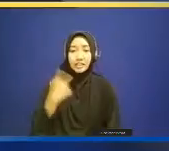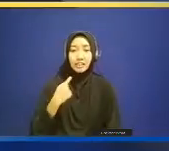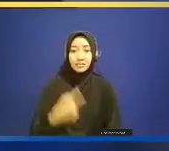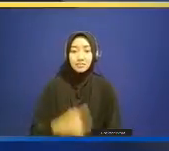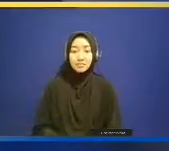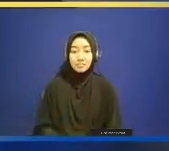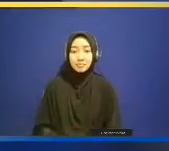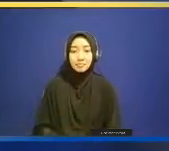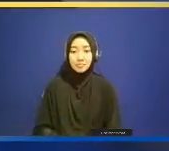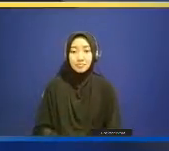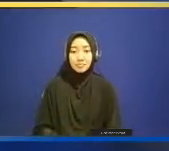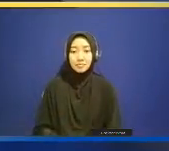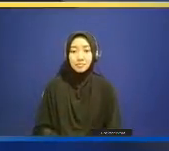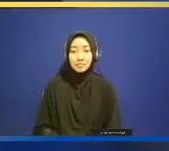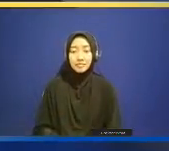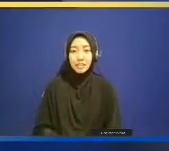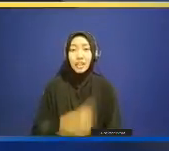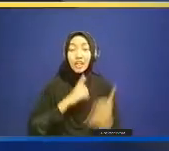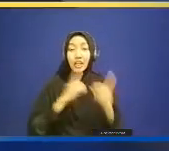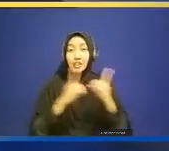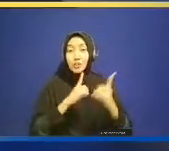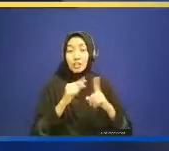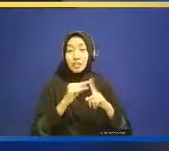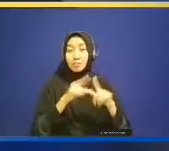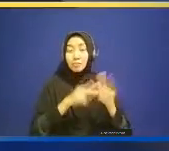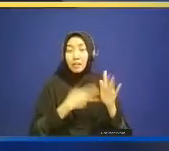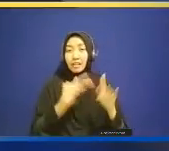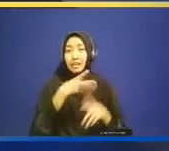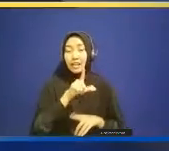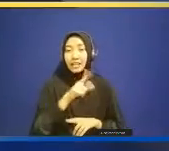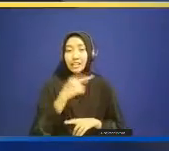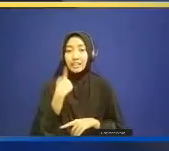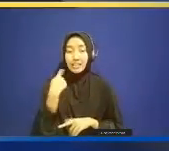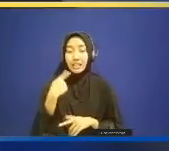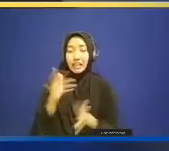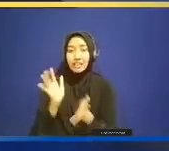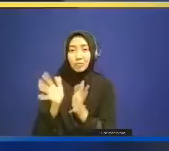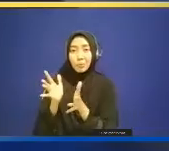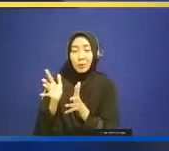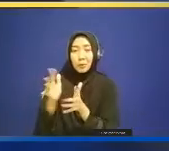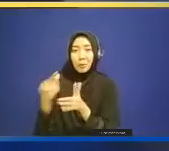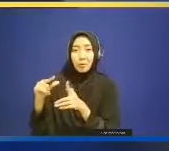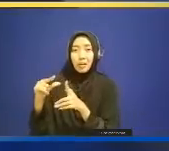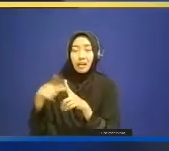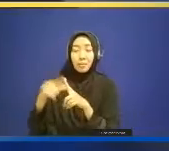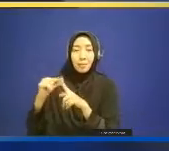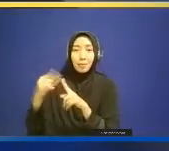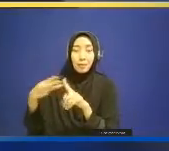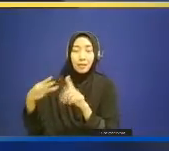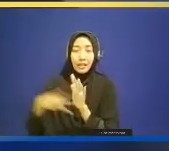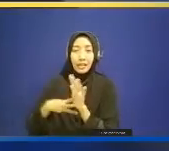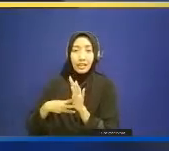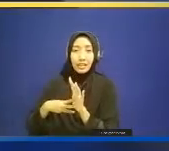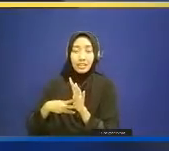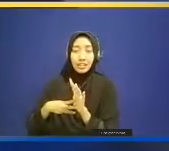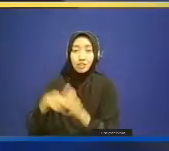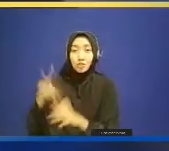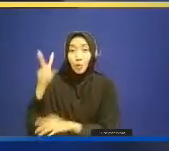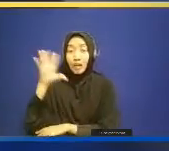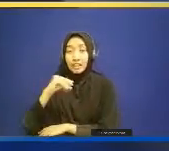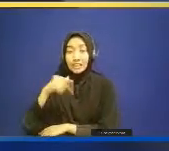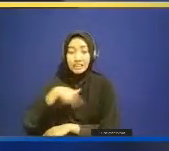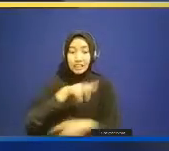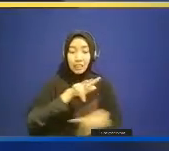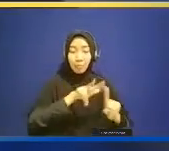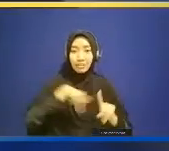kita diskusi panel kita ini adalah rangkaian bincang APBN 2022 ini akan berlangsung dua hari 18 hari ini sampai